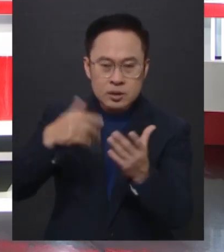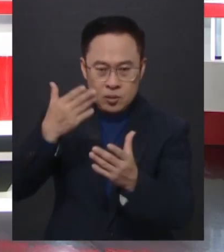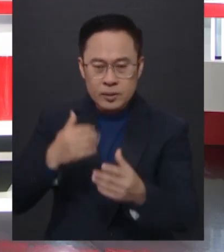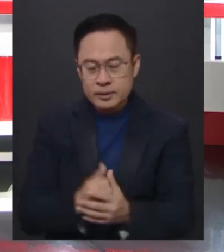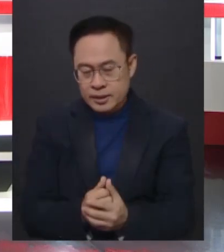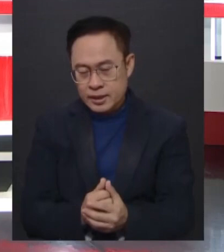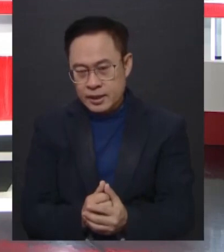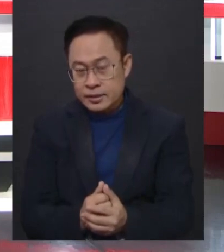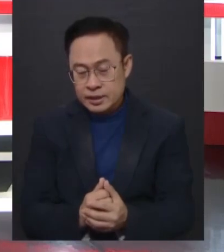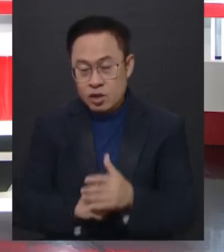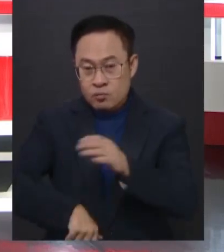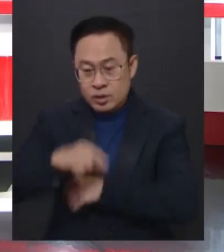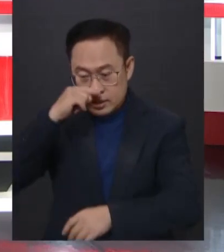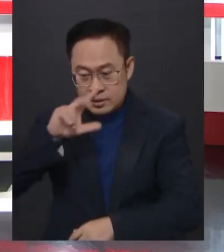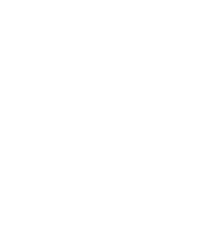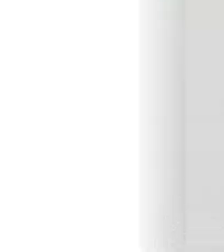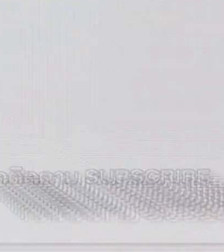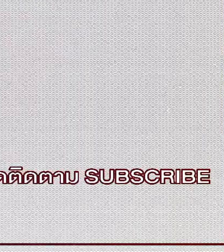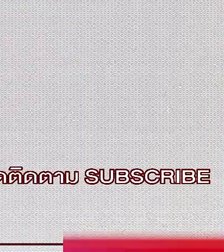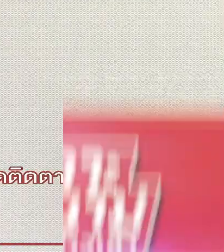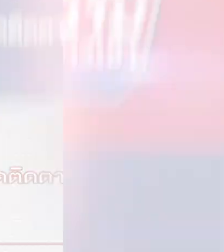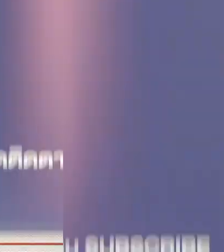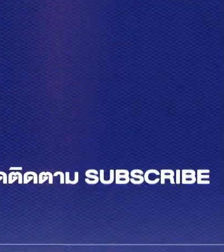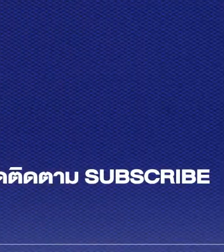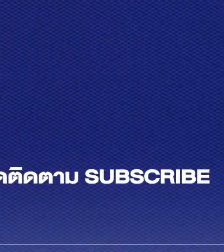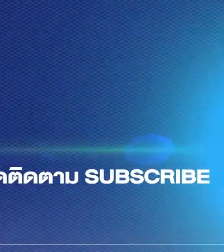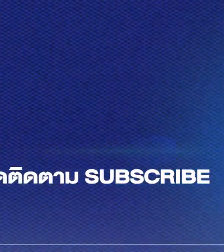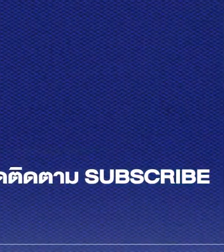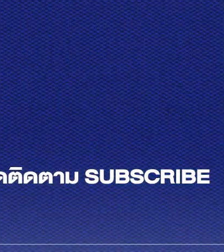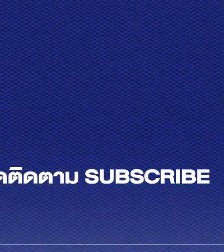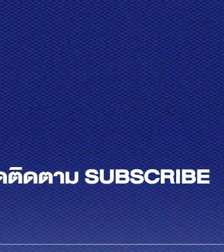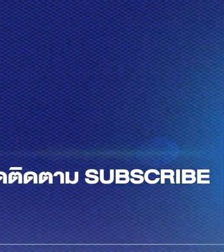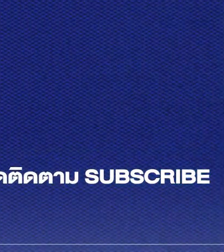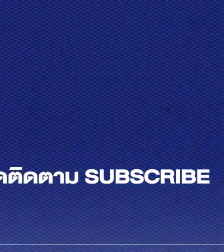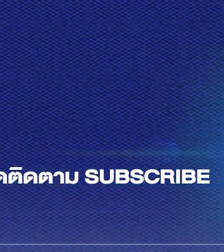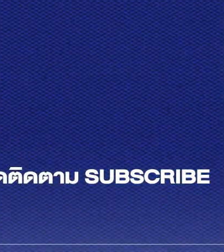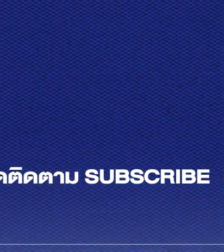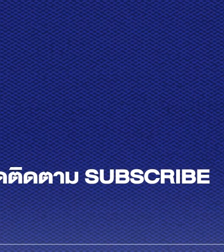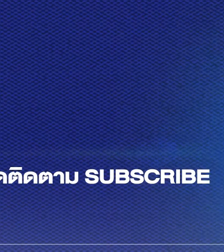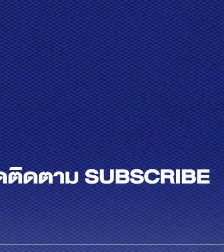กนะนี่ที3เข้ารอบรองไปแล้วนะ